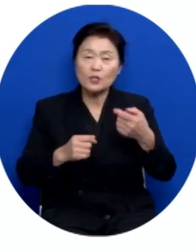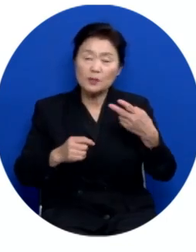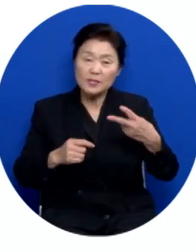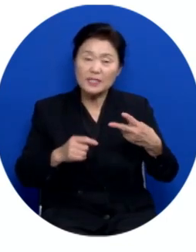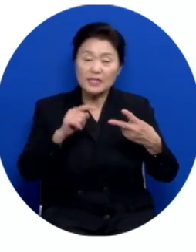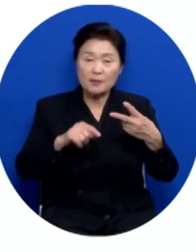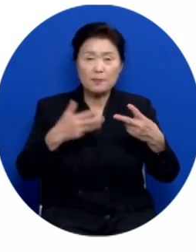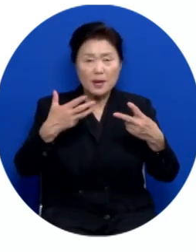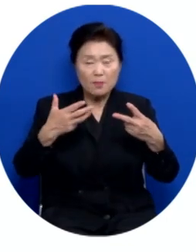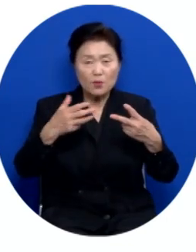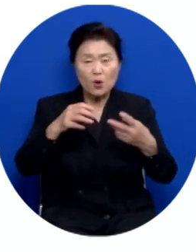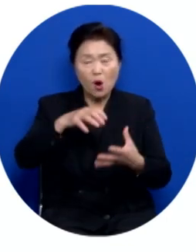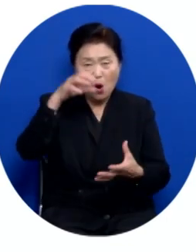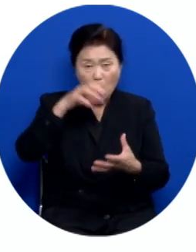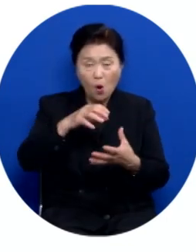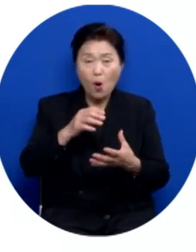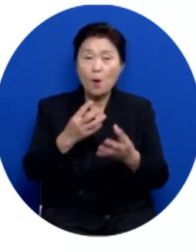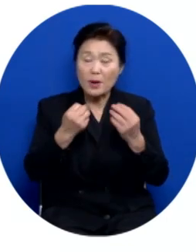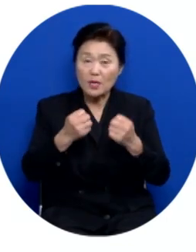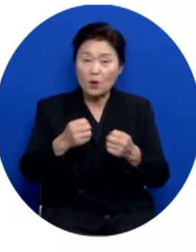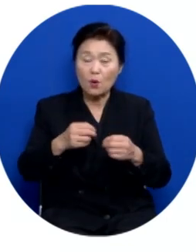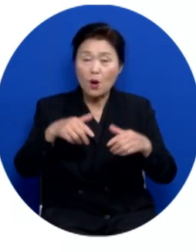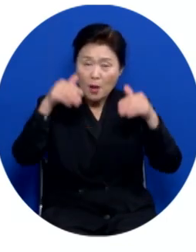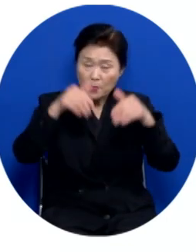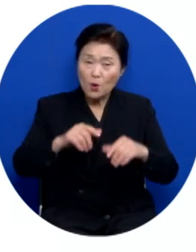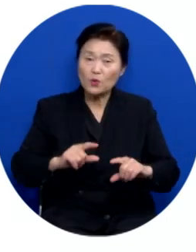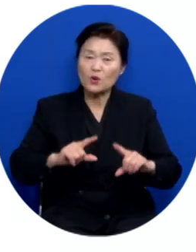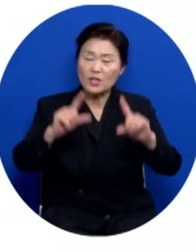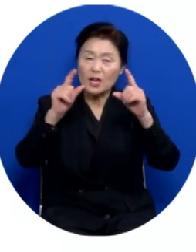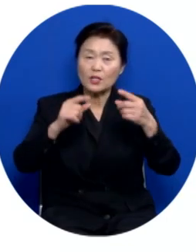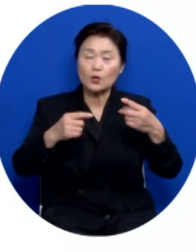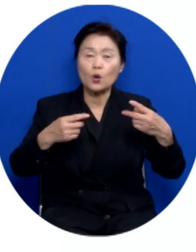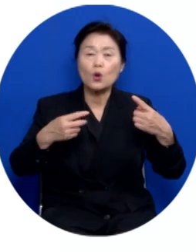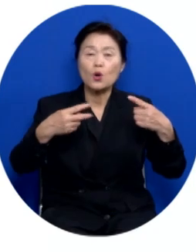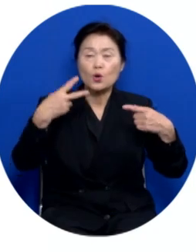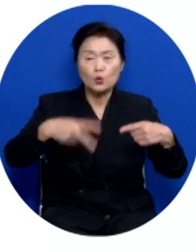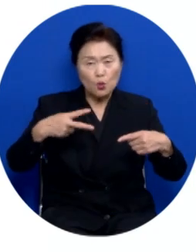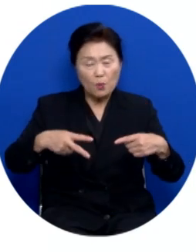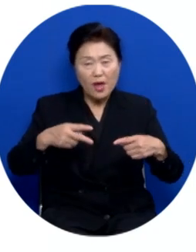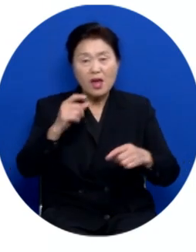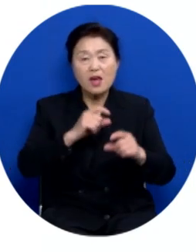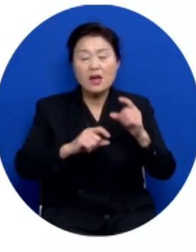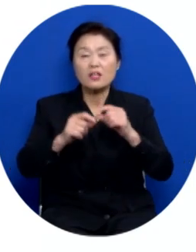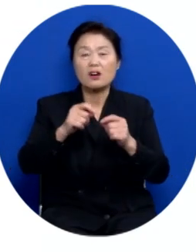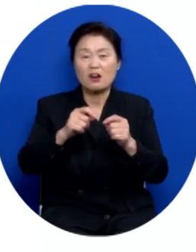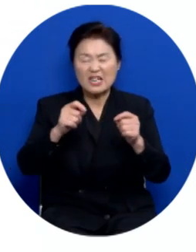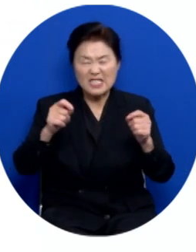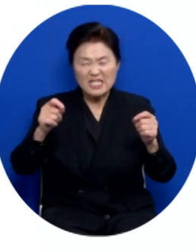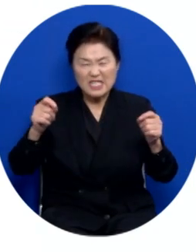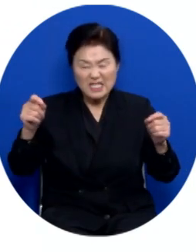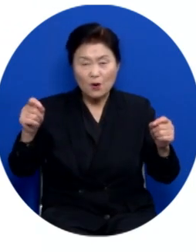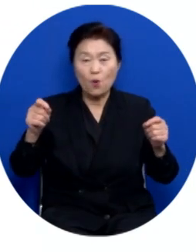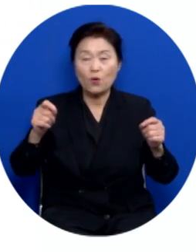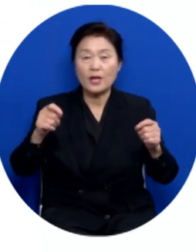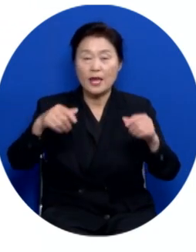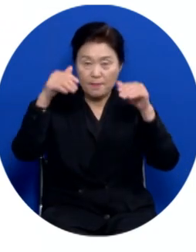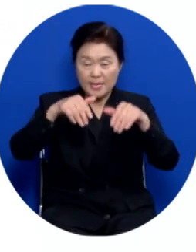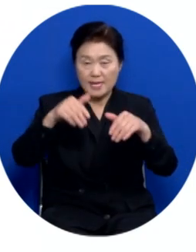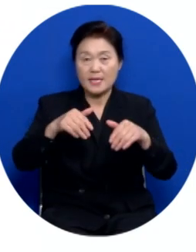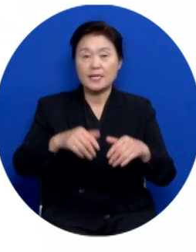더 많았고 강수일수도 평년보다 두 배 가까이 긴 11일을 기록하며 역대 1위를 차지한 것으로 파악됐습니다.